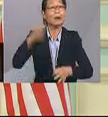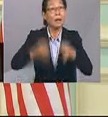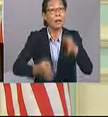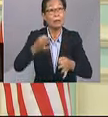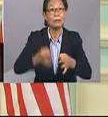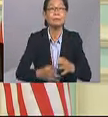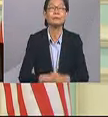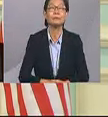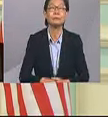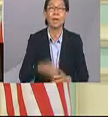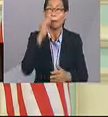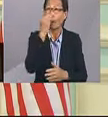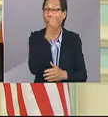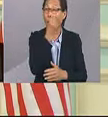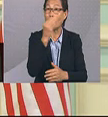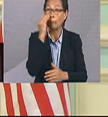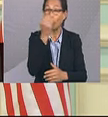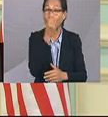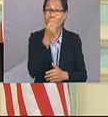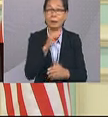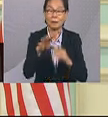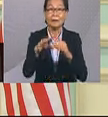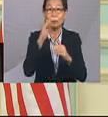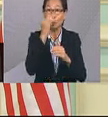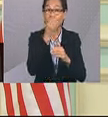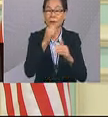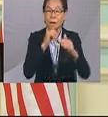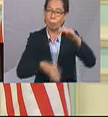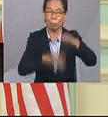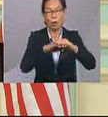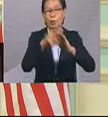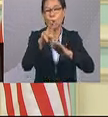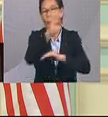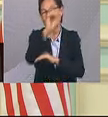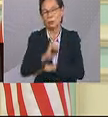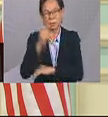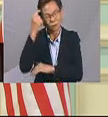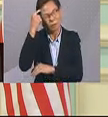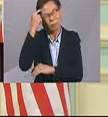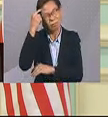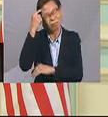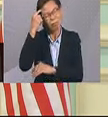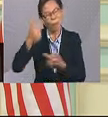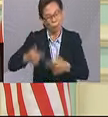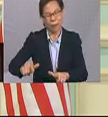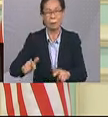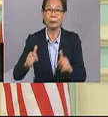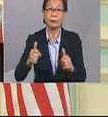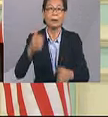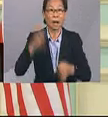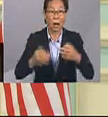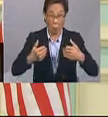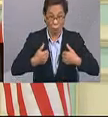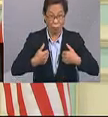apa nama mengenakan faedah itu tidak melebihi daripada 2%, saya kira itu adalah perkara yang dibenarkan. Tapi kalau